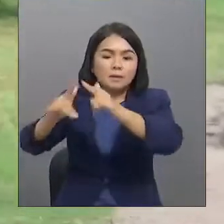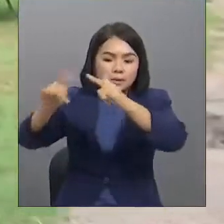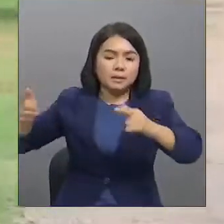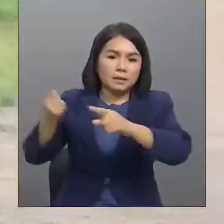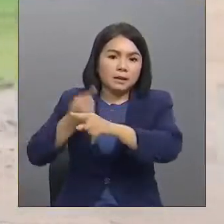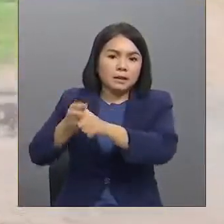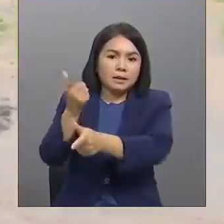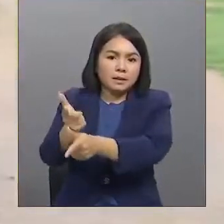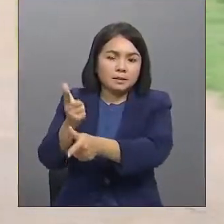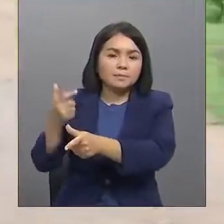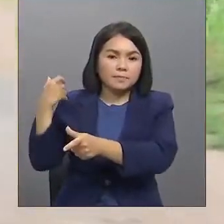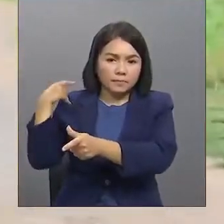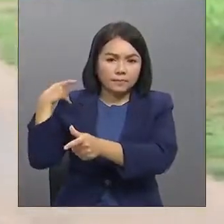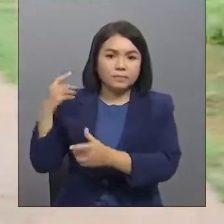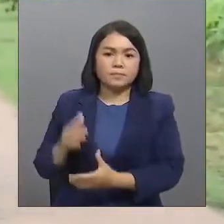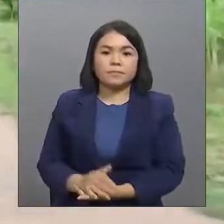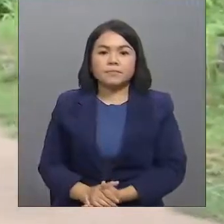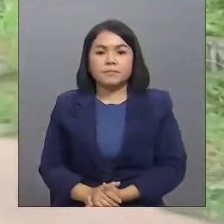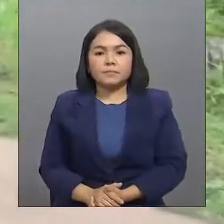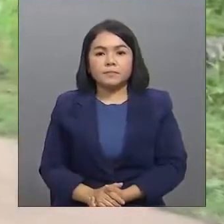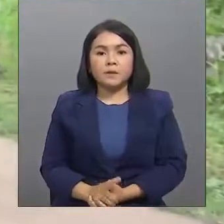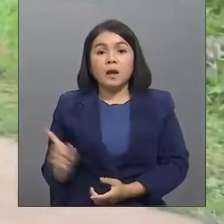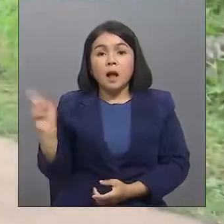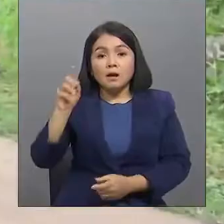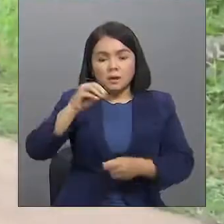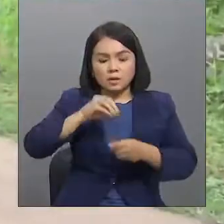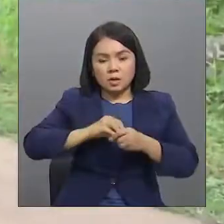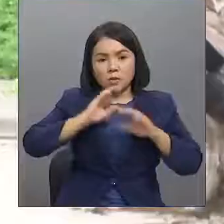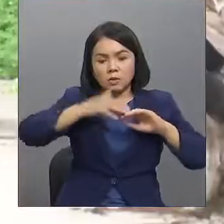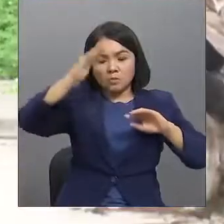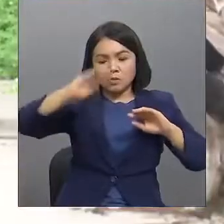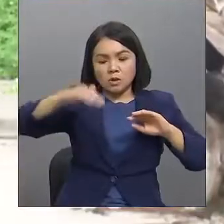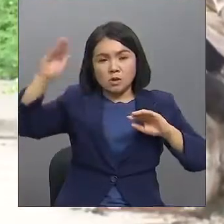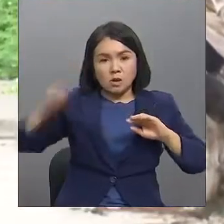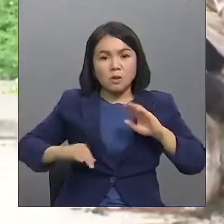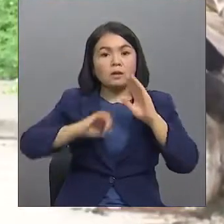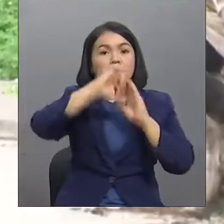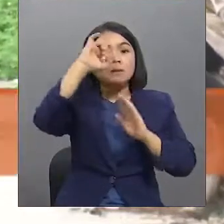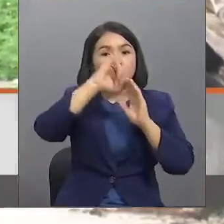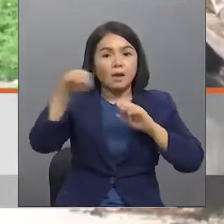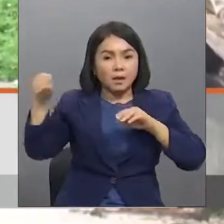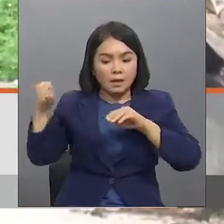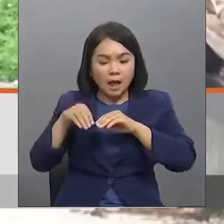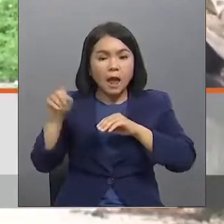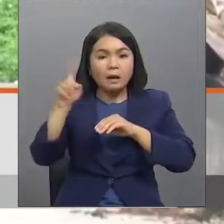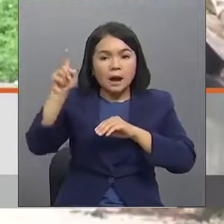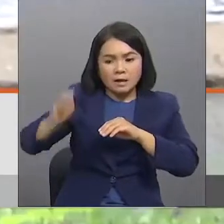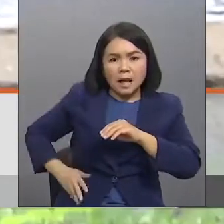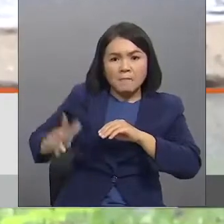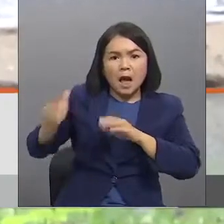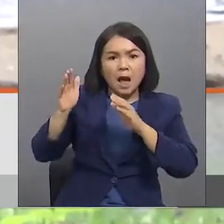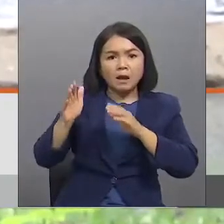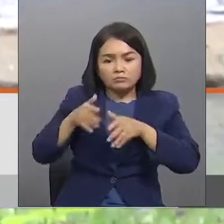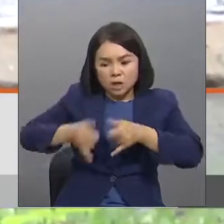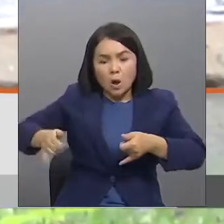ทางเข้าเขื่อนแม่กวงอุดมธาราตำบลเชิงดอยอำเภอดอยสะเก็ดจังหวัดเชียงใหม่ซึ่งอยู่ใกล้กับจุดที่สุนัขจรจัดกว่า30ตั